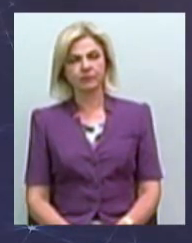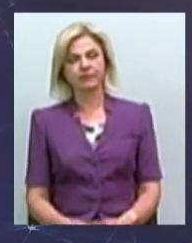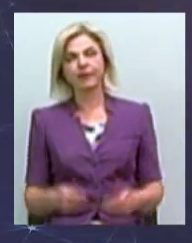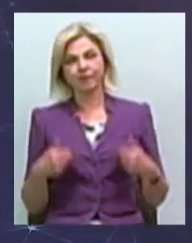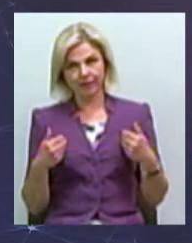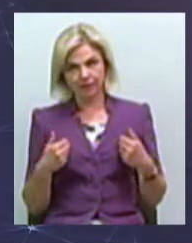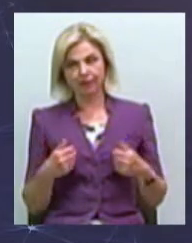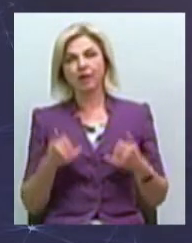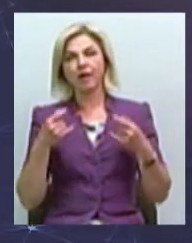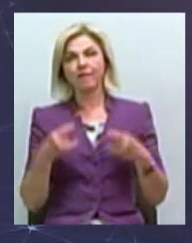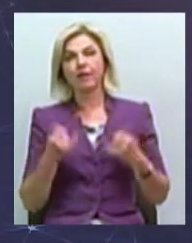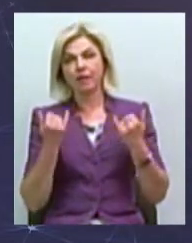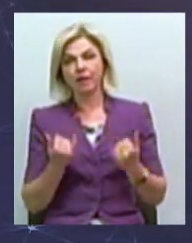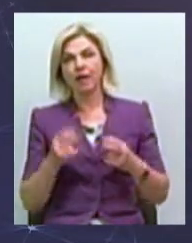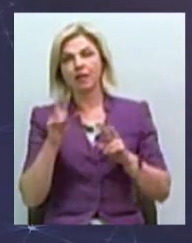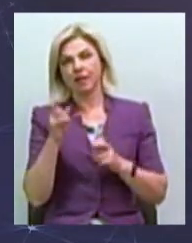Вітаю. В прямому ефірі «Тема дня».